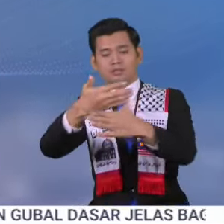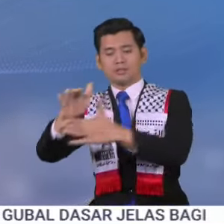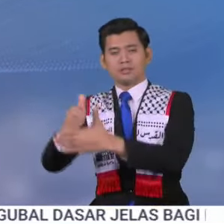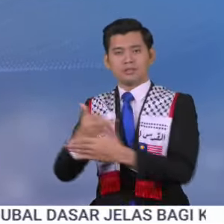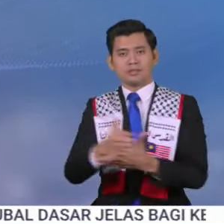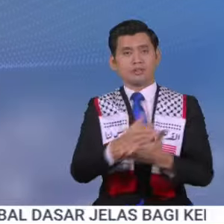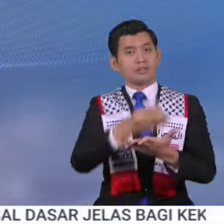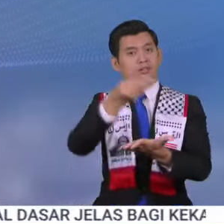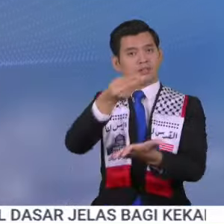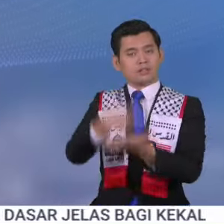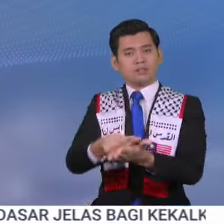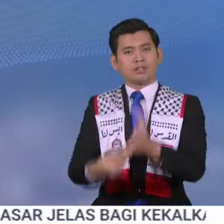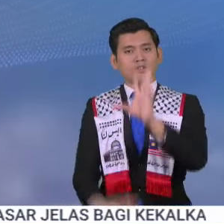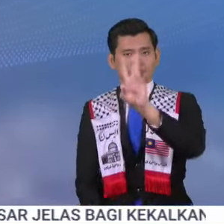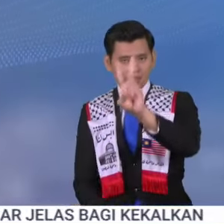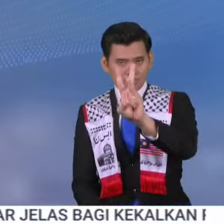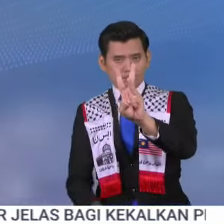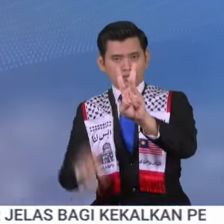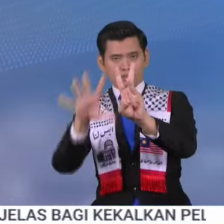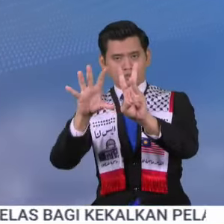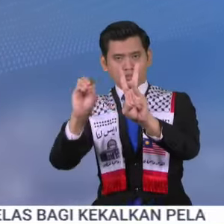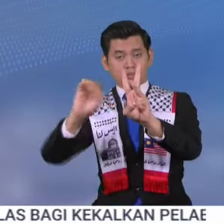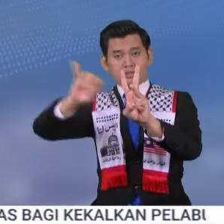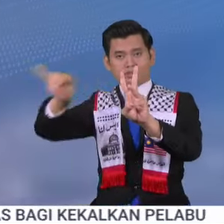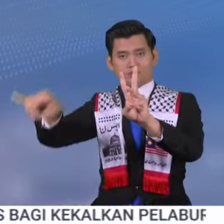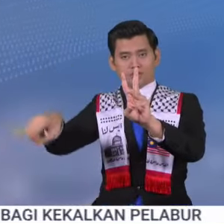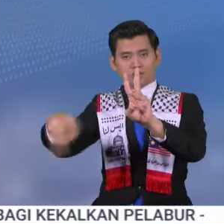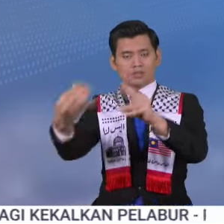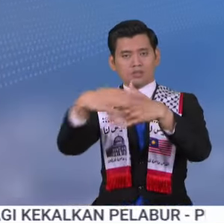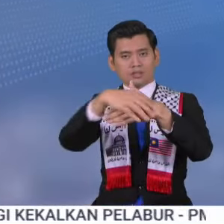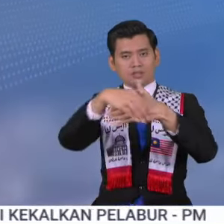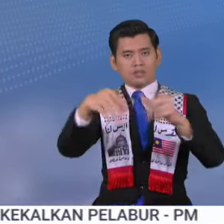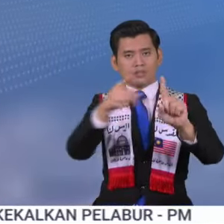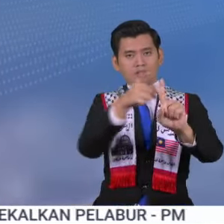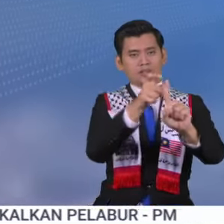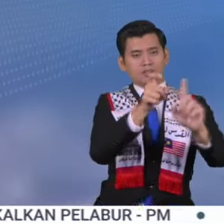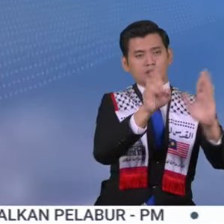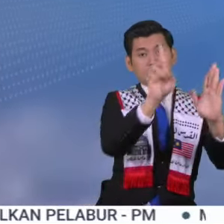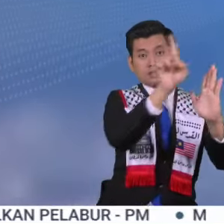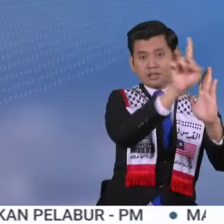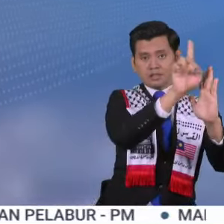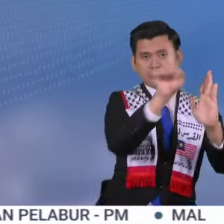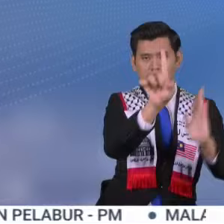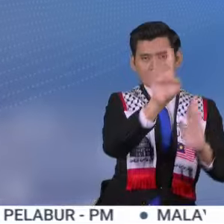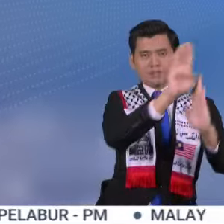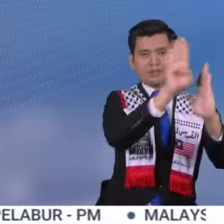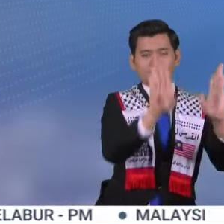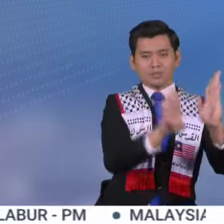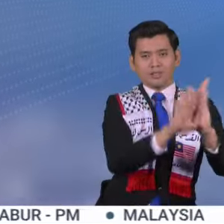berjumlah r650 juta daripada R bilion peruntukan